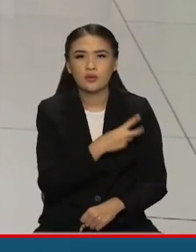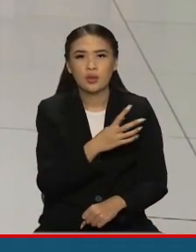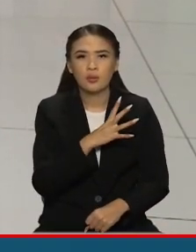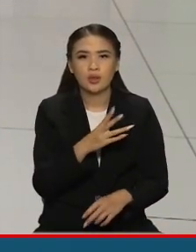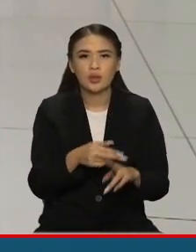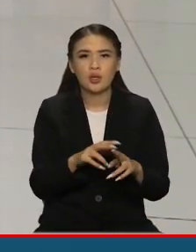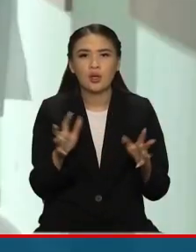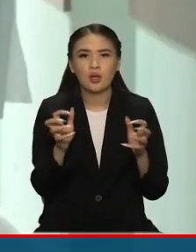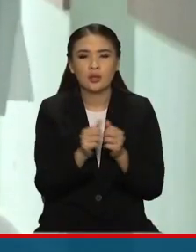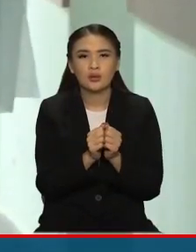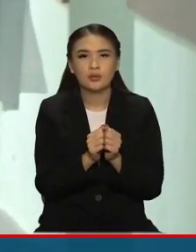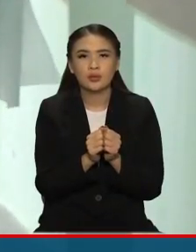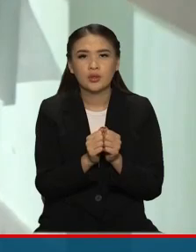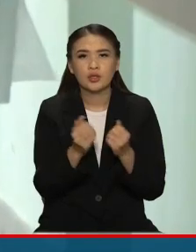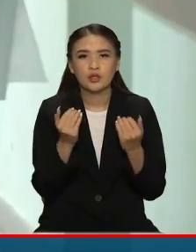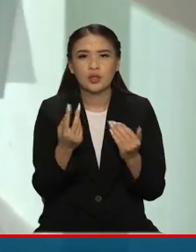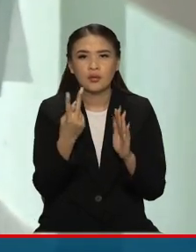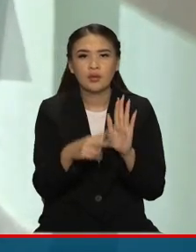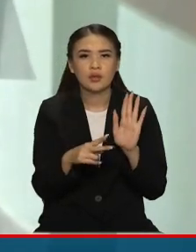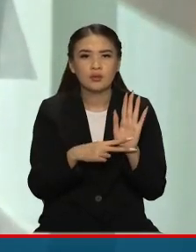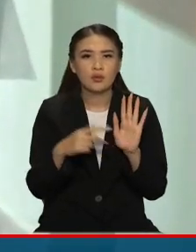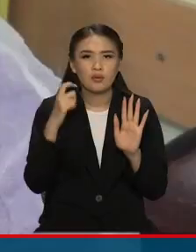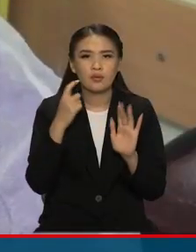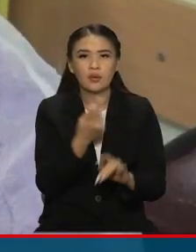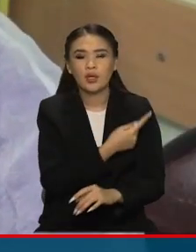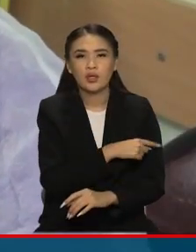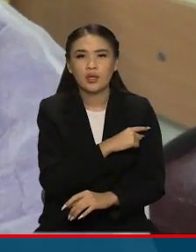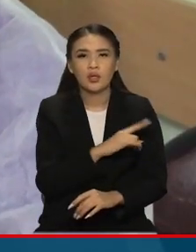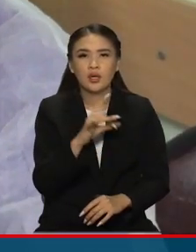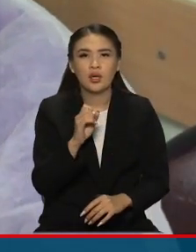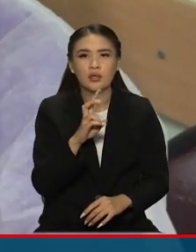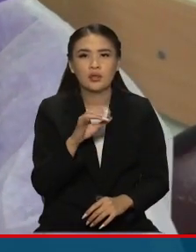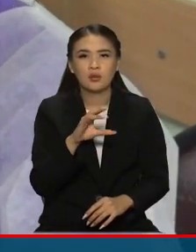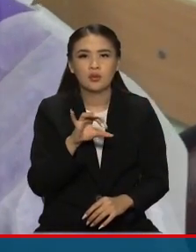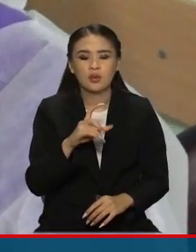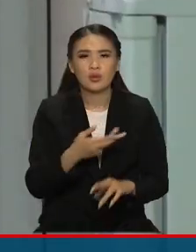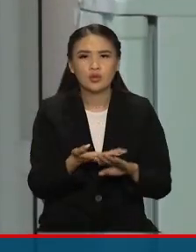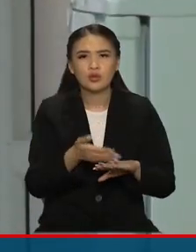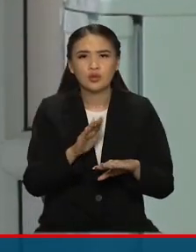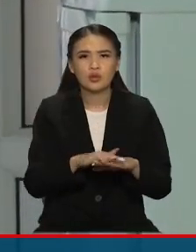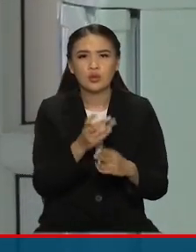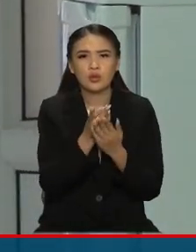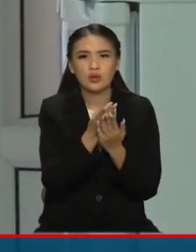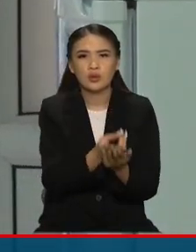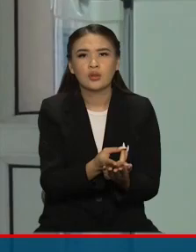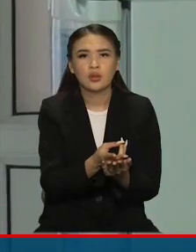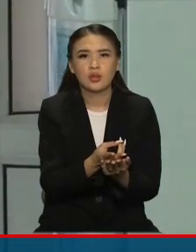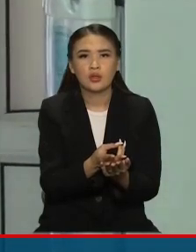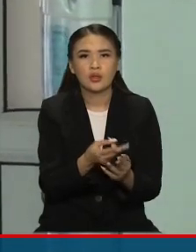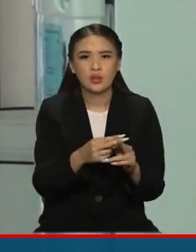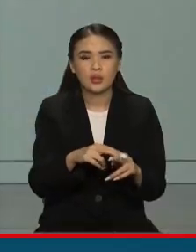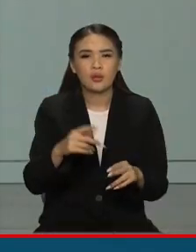жизнь своих коллег. Сейчас 27-летний врач-реаниматолог находится в тяжелом состоянии с диагнозом